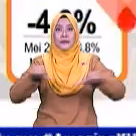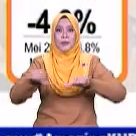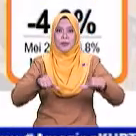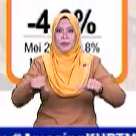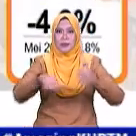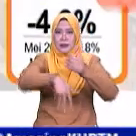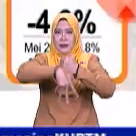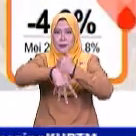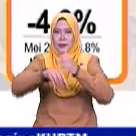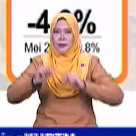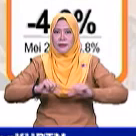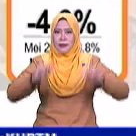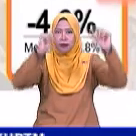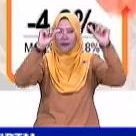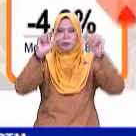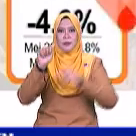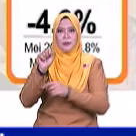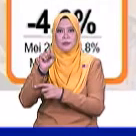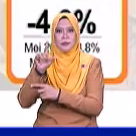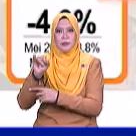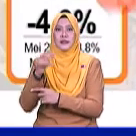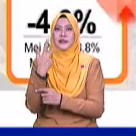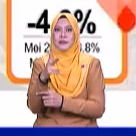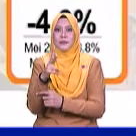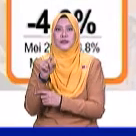dalam subsektor gas asli sebanyak